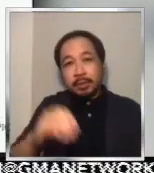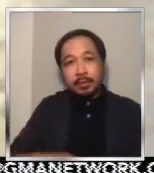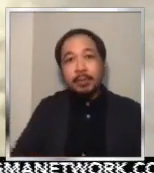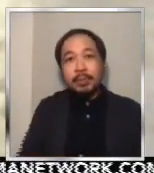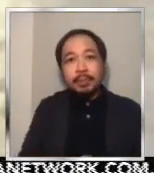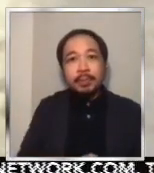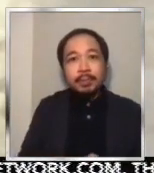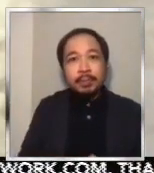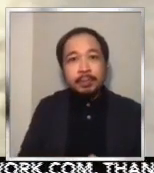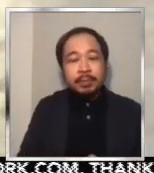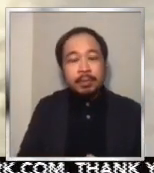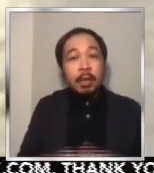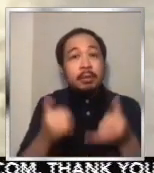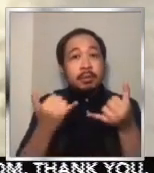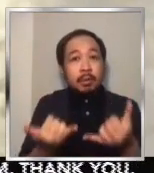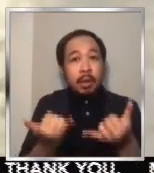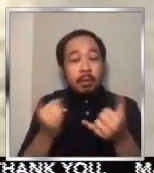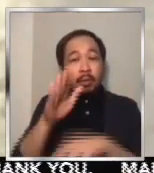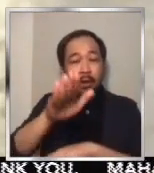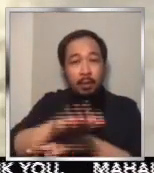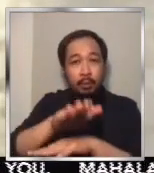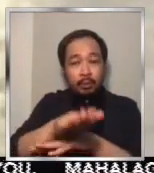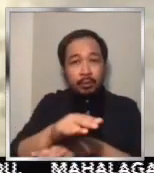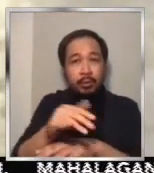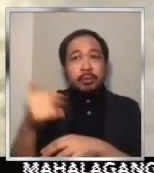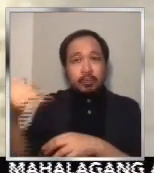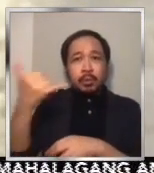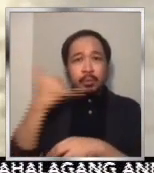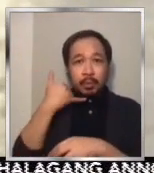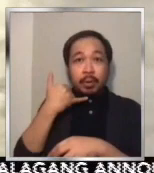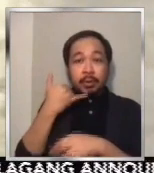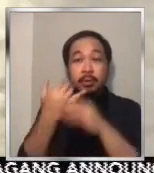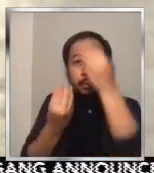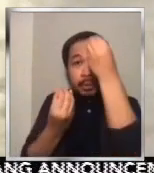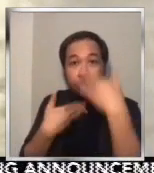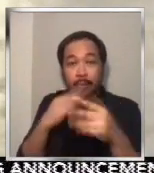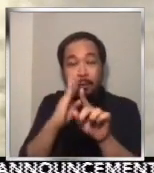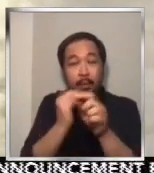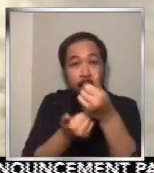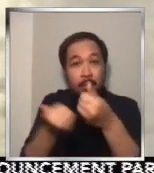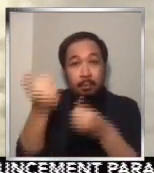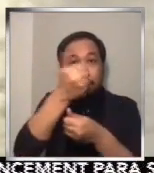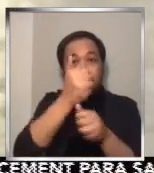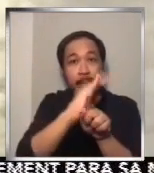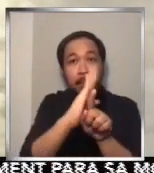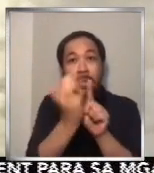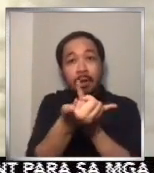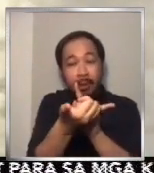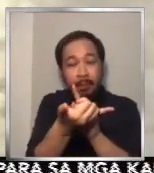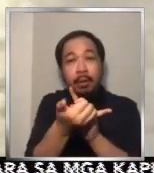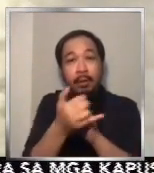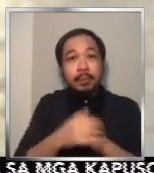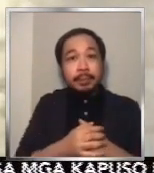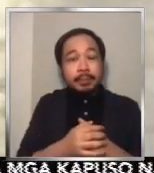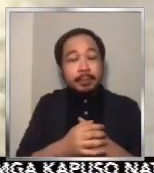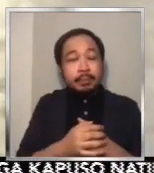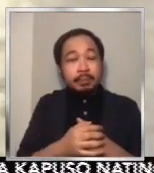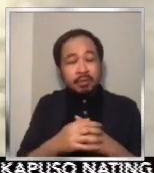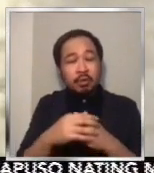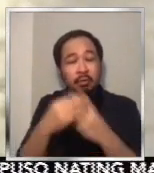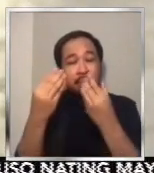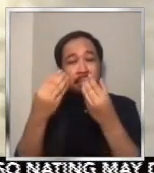Vicky, ngayong hapon lang ay tinawagan tayo at sinabihan tayo ni Barangay Captain Vivero ng Barangay Pinagbuhatan at sinabi nga niya